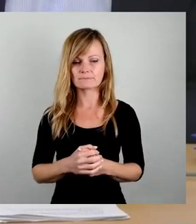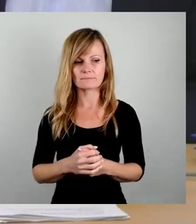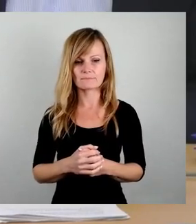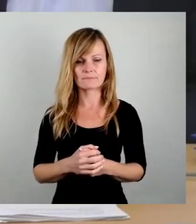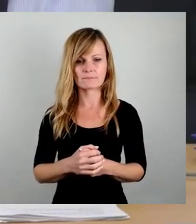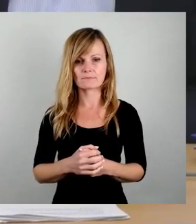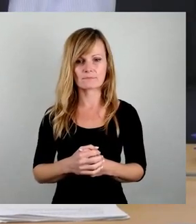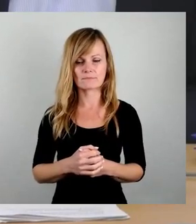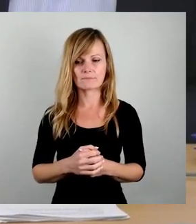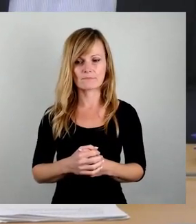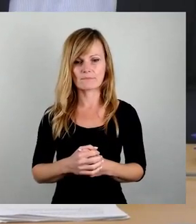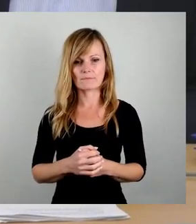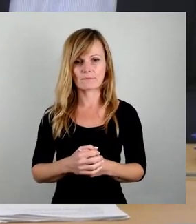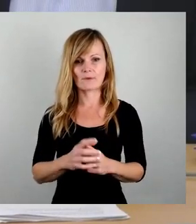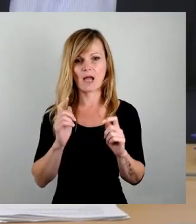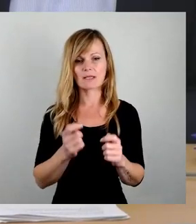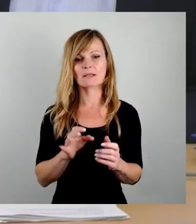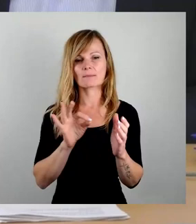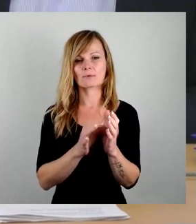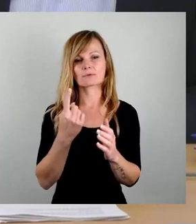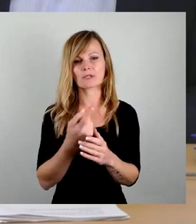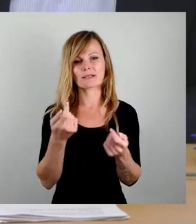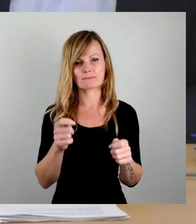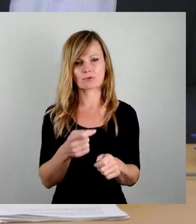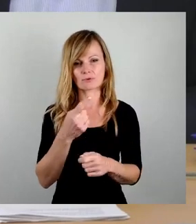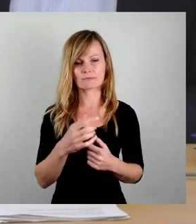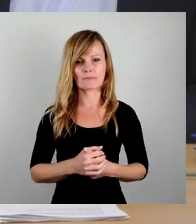Antrag mit dem Punkt 1 beschlossen.